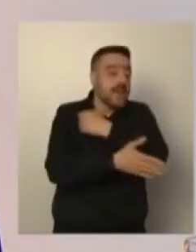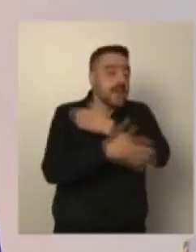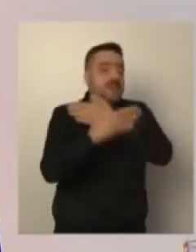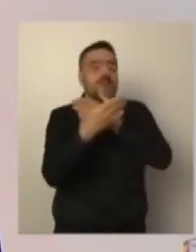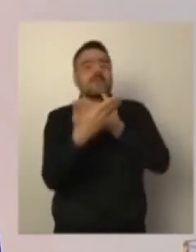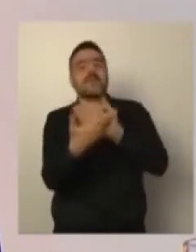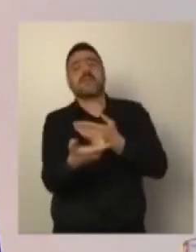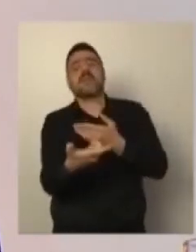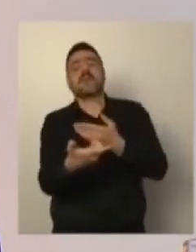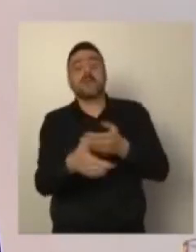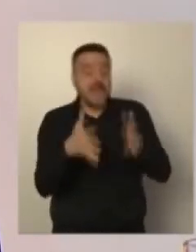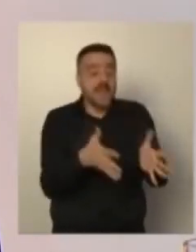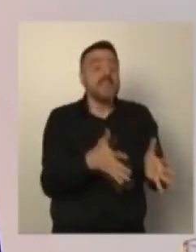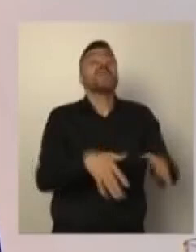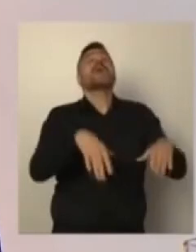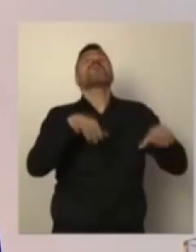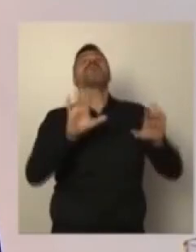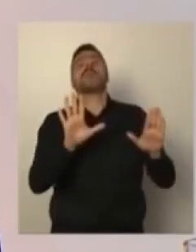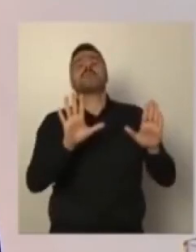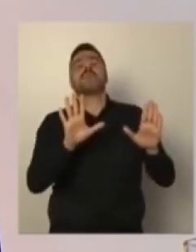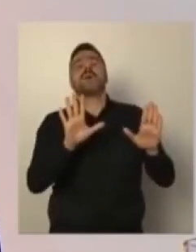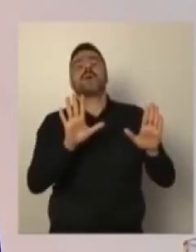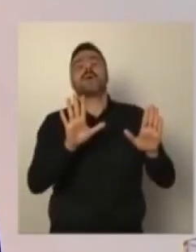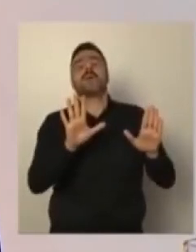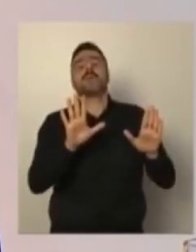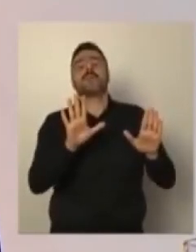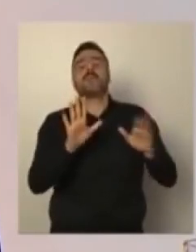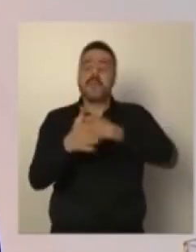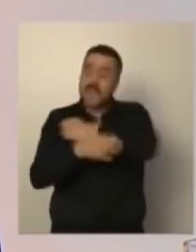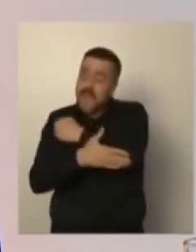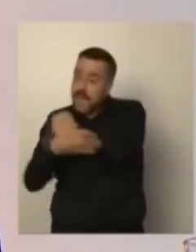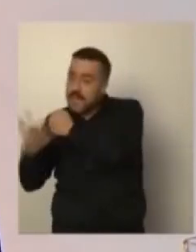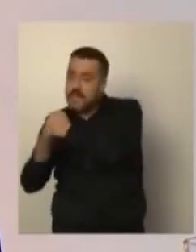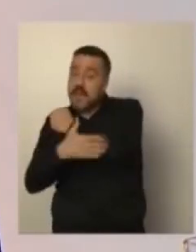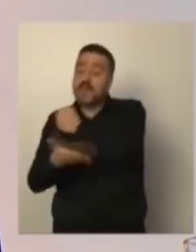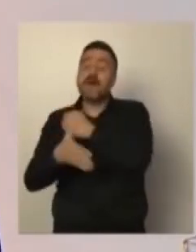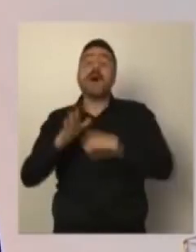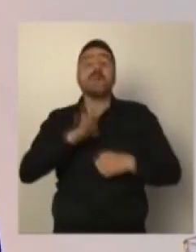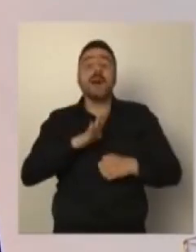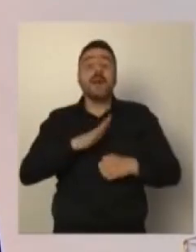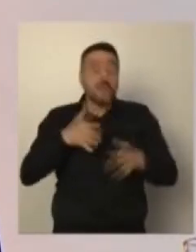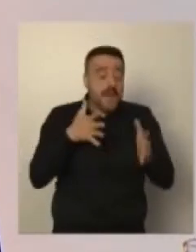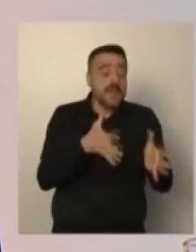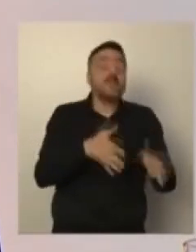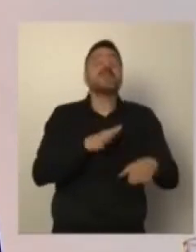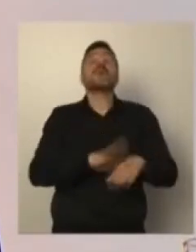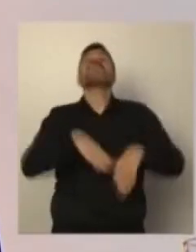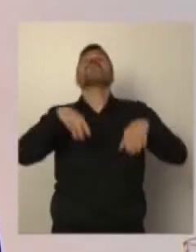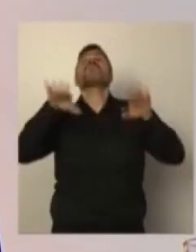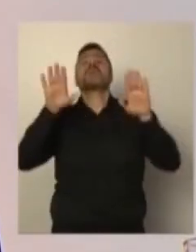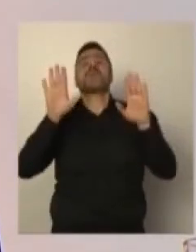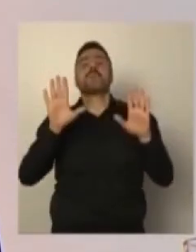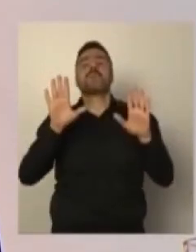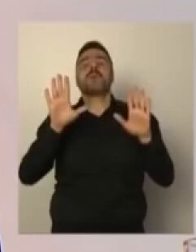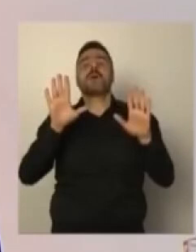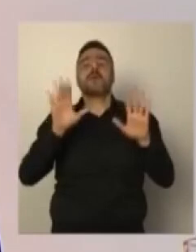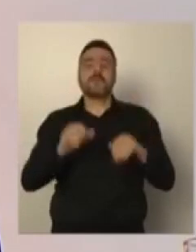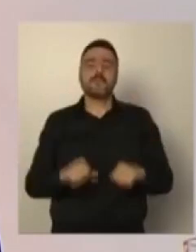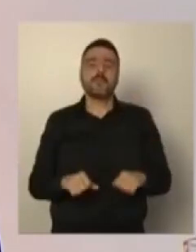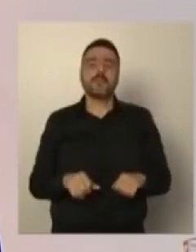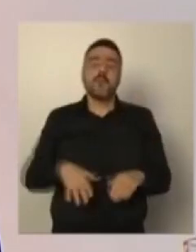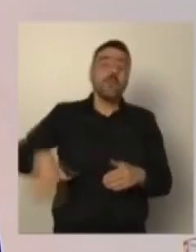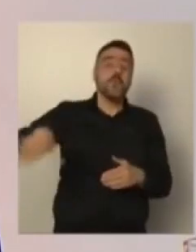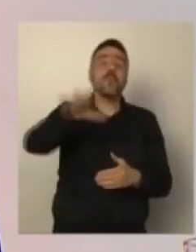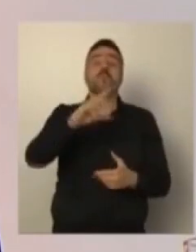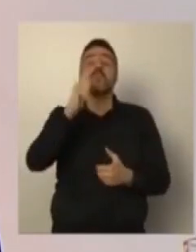savurma. Aynı zamanda israftan uzak durmamızı da Rabbimiz bütün insanlıktan,